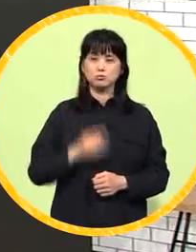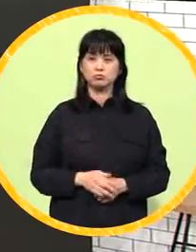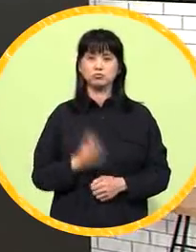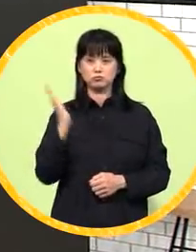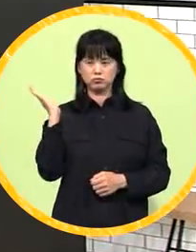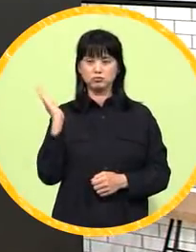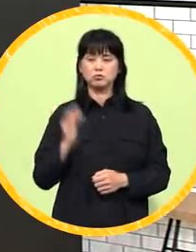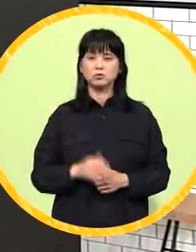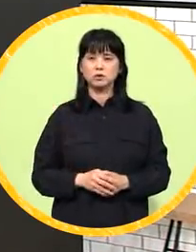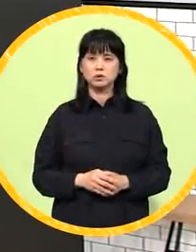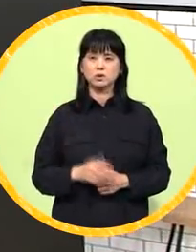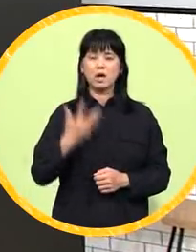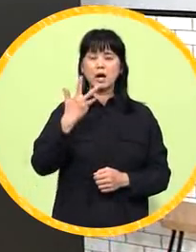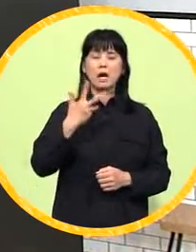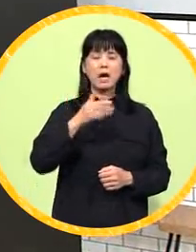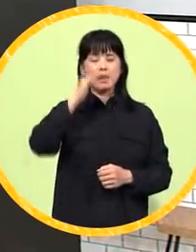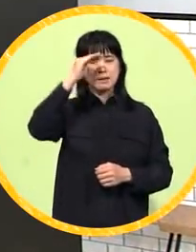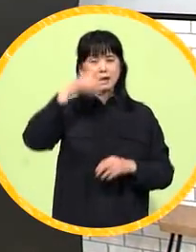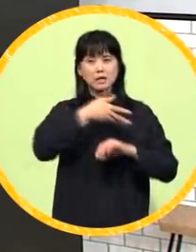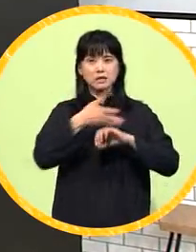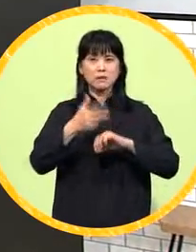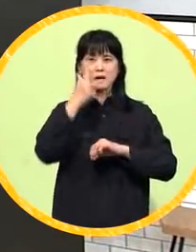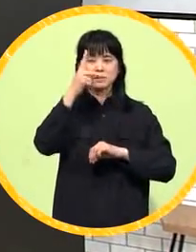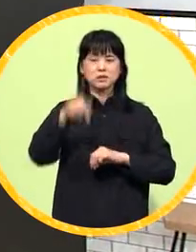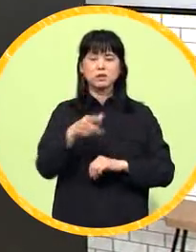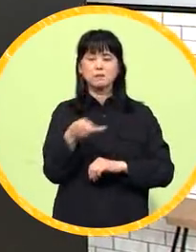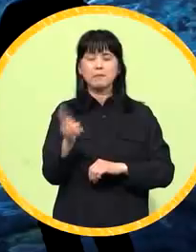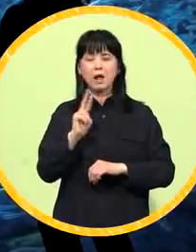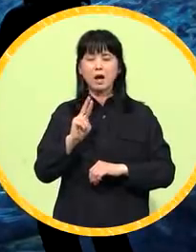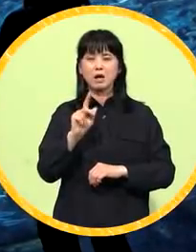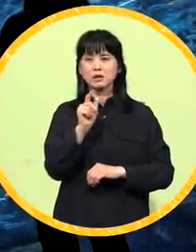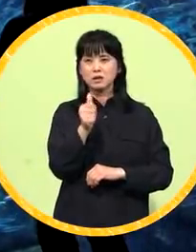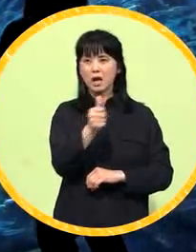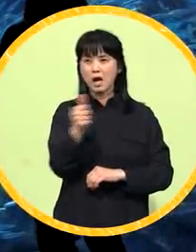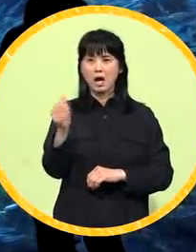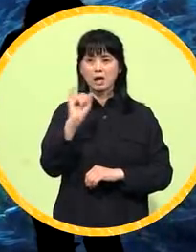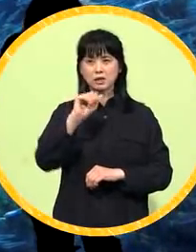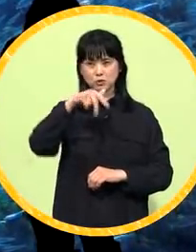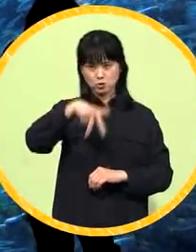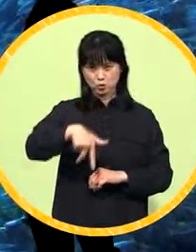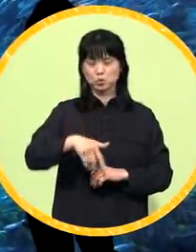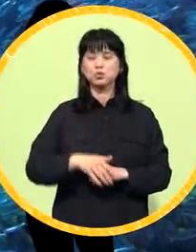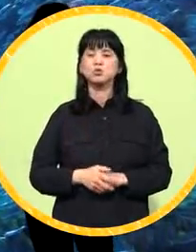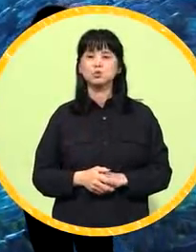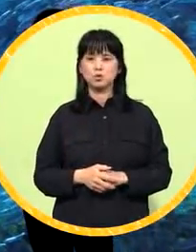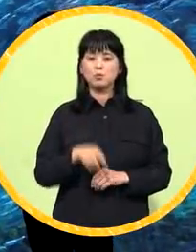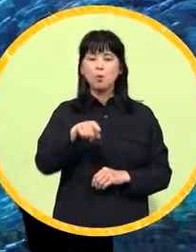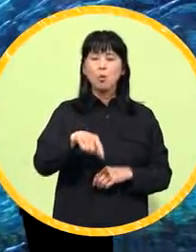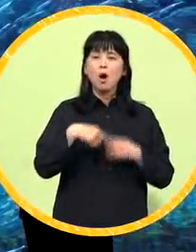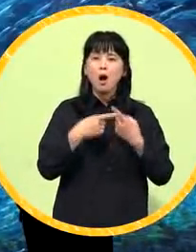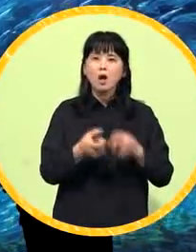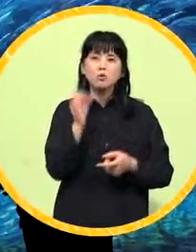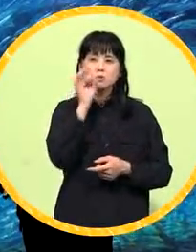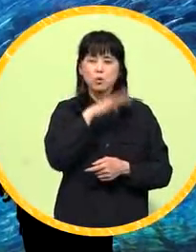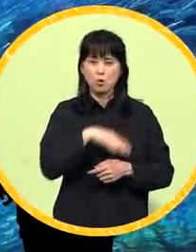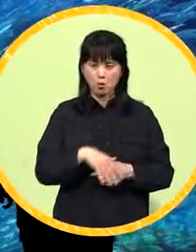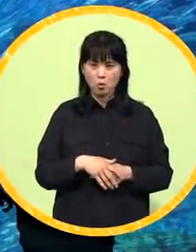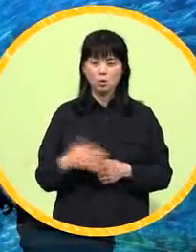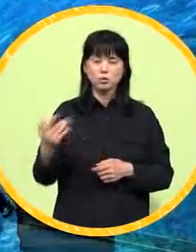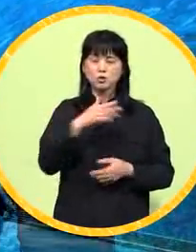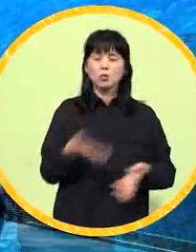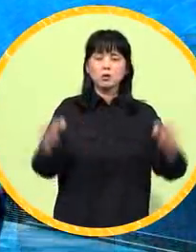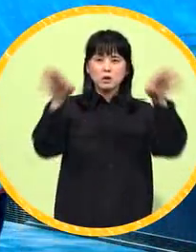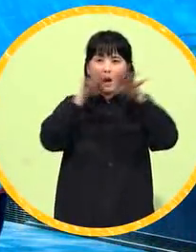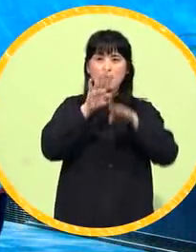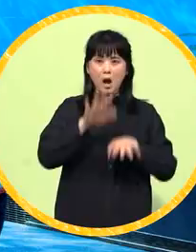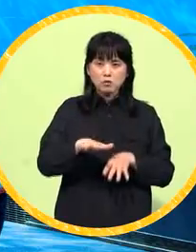こちら八景島シーパラダイスですオアやっぱり敷地内に肌の無料でございまし水族館